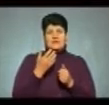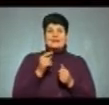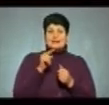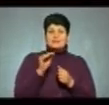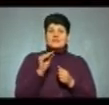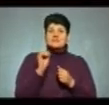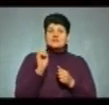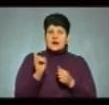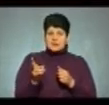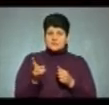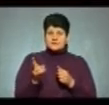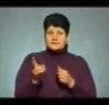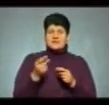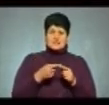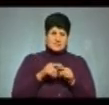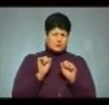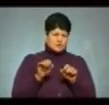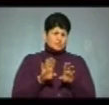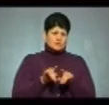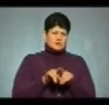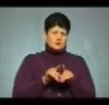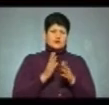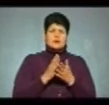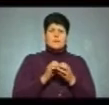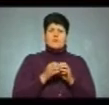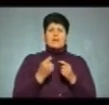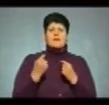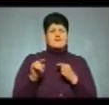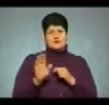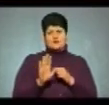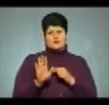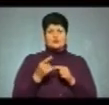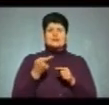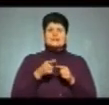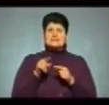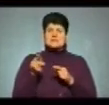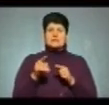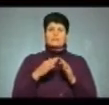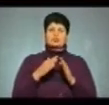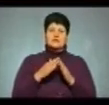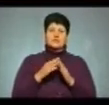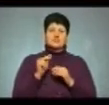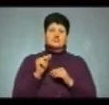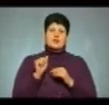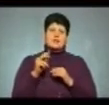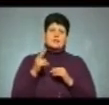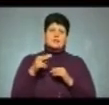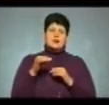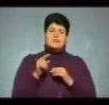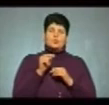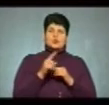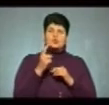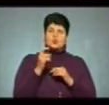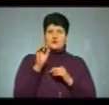дежаки, це може бути так само. Тут є проблеми в іншому. Ці будинки по Чалдаєва, в них